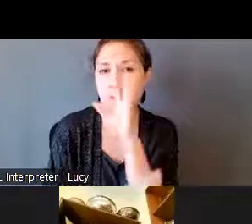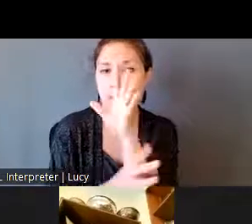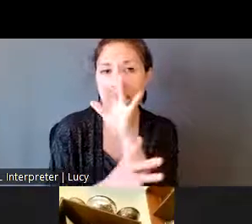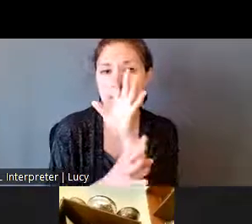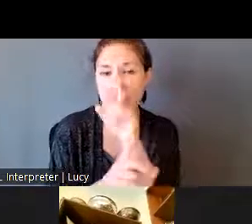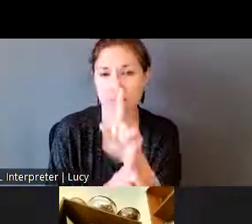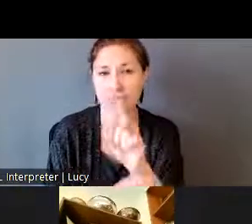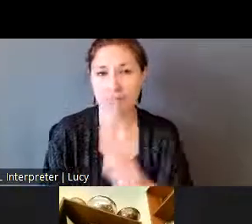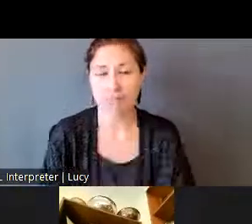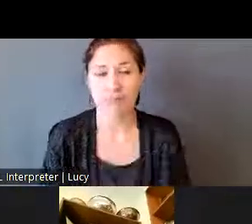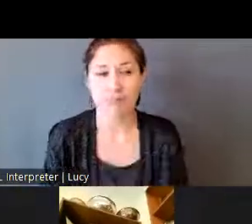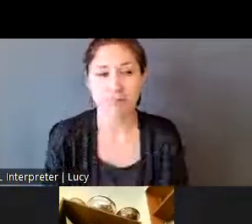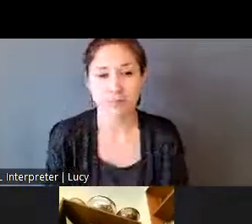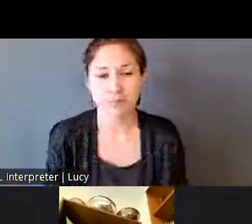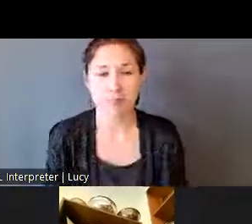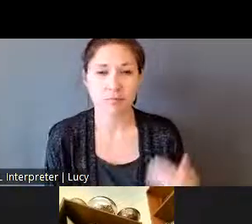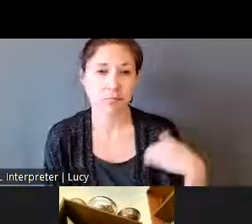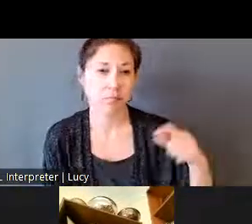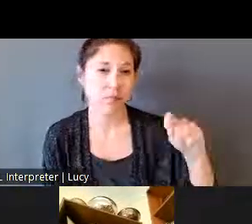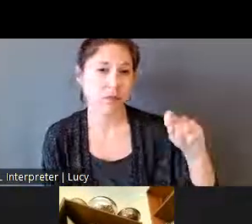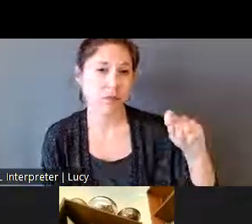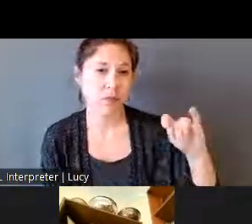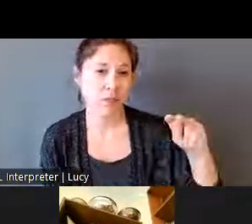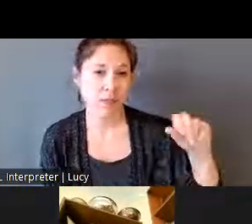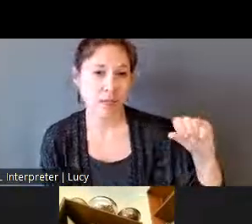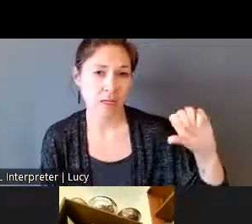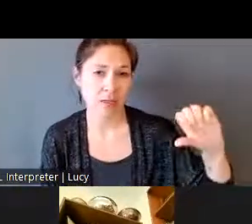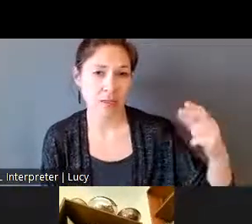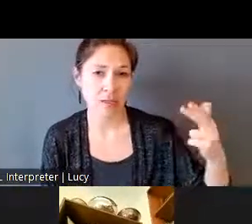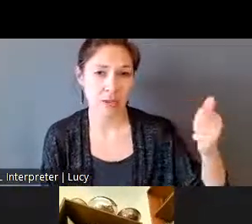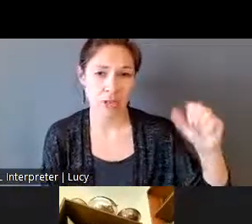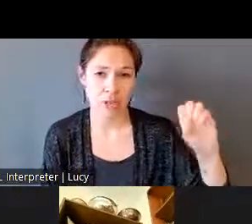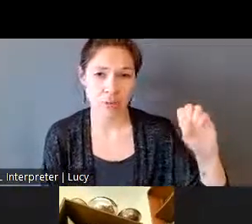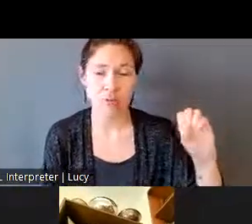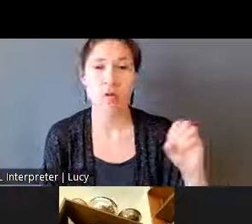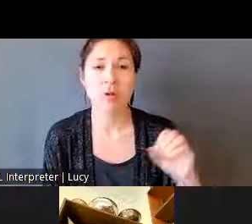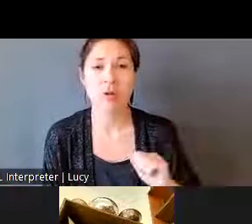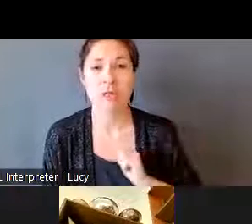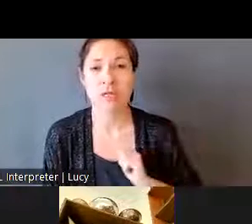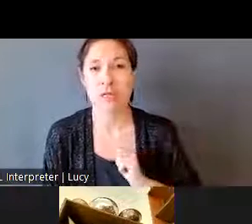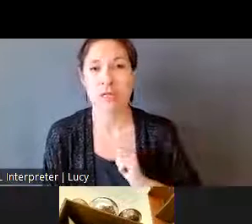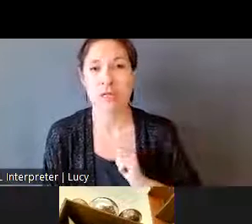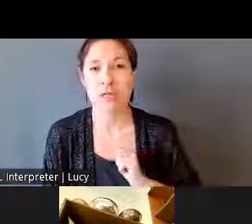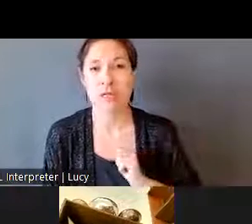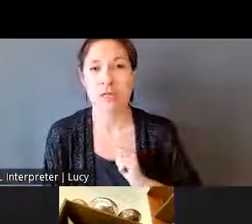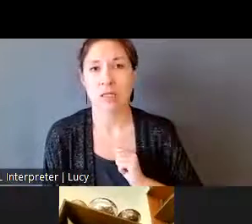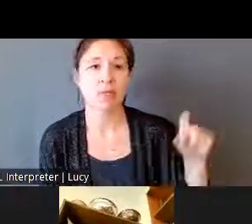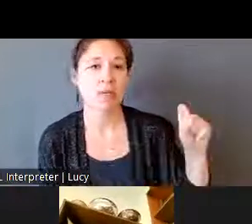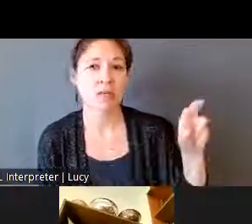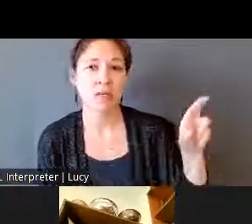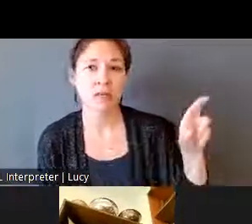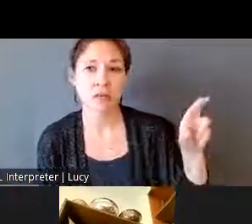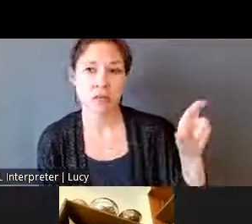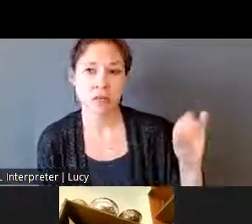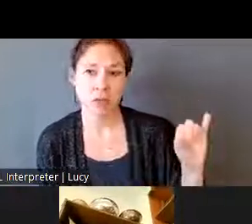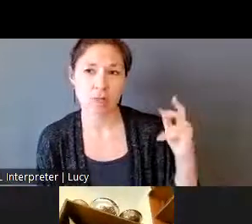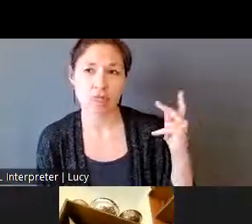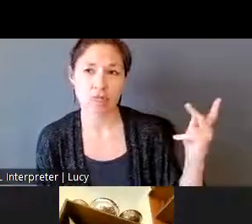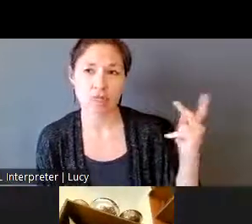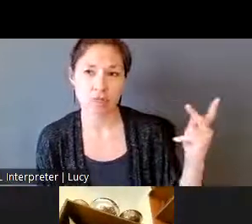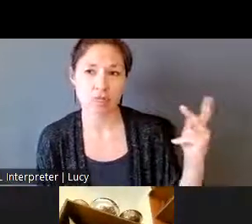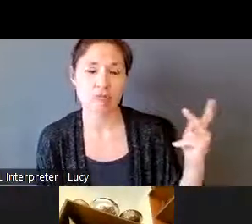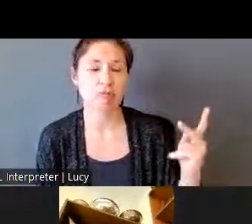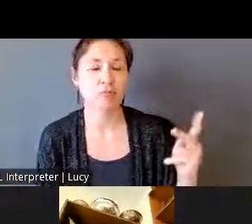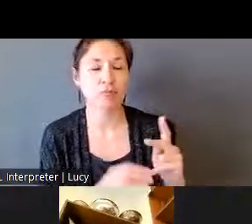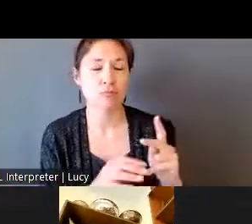译。So my name is Tina Zhao, and Terry Yin, and I will be the Mandarin interpreter